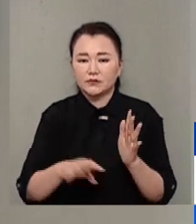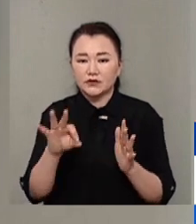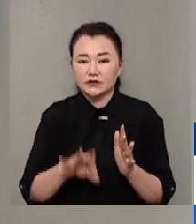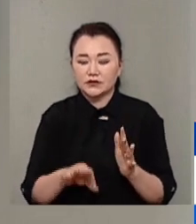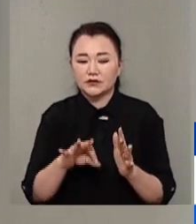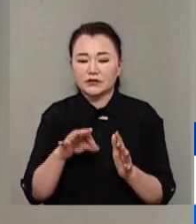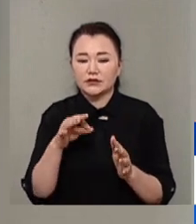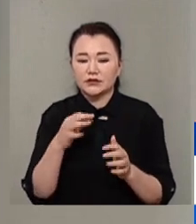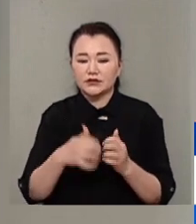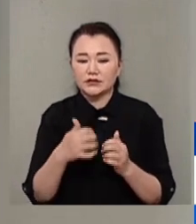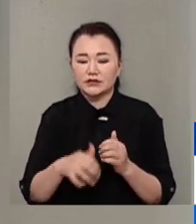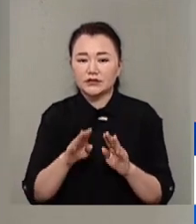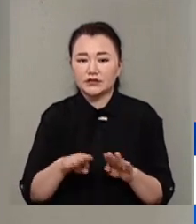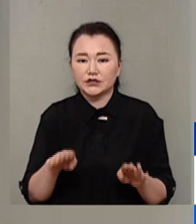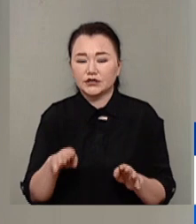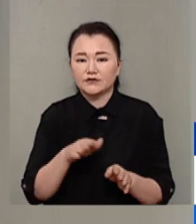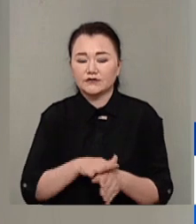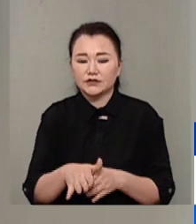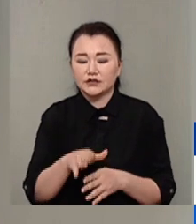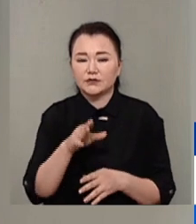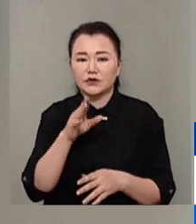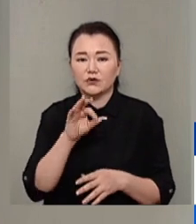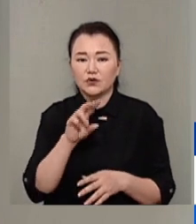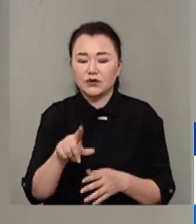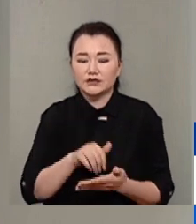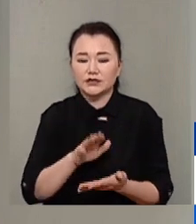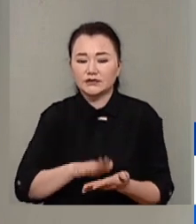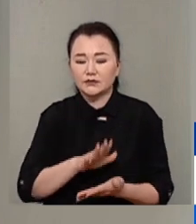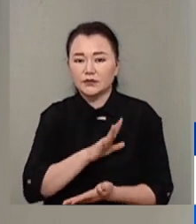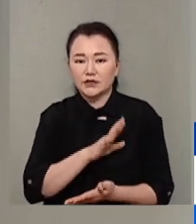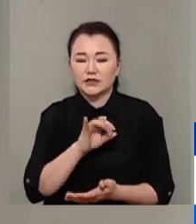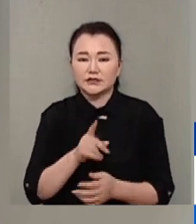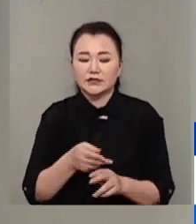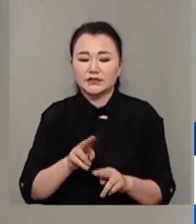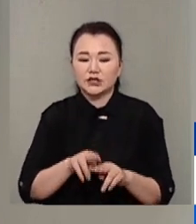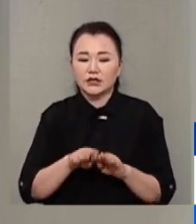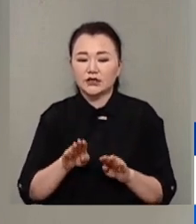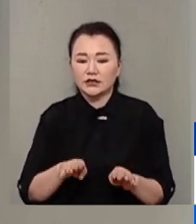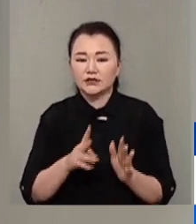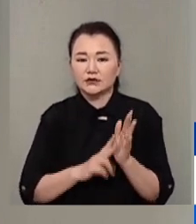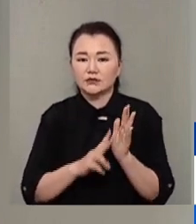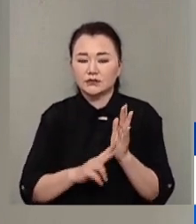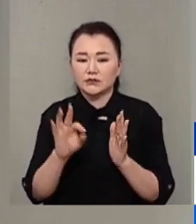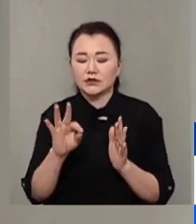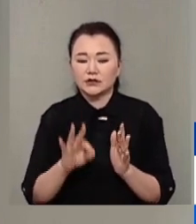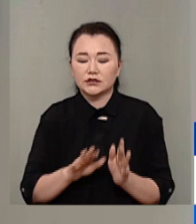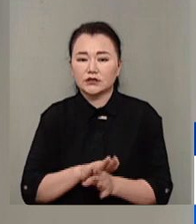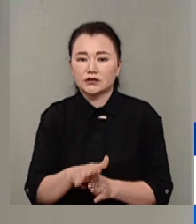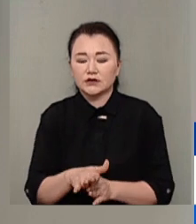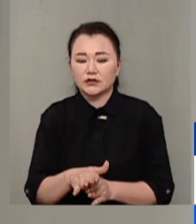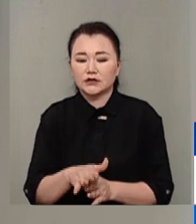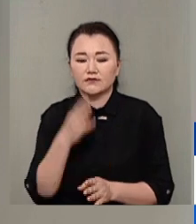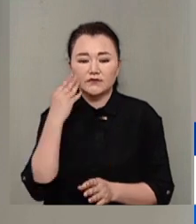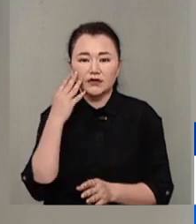90% это среди детей в целом кори зарегистрировано. Из этих детей 70% составляют